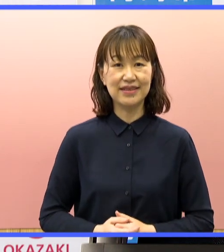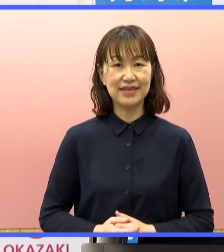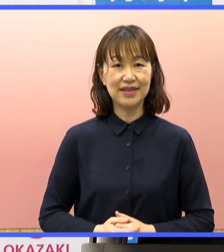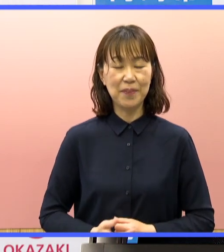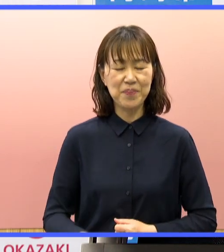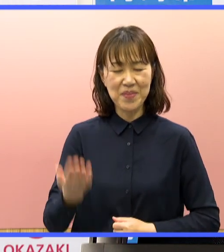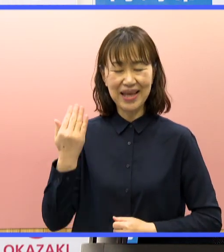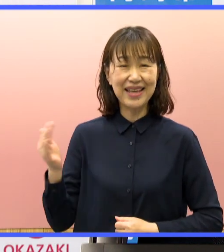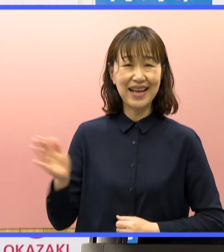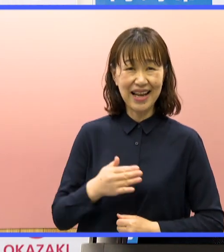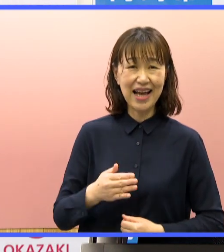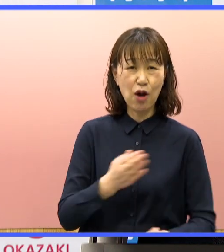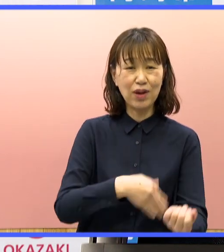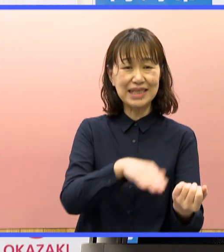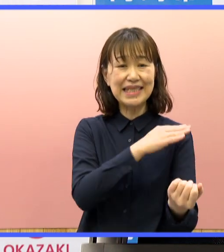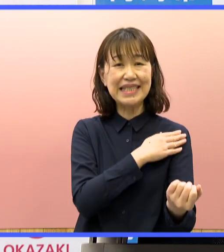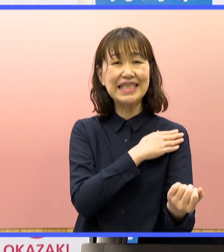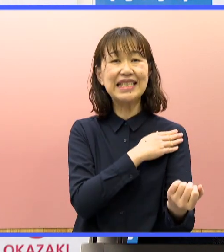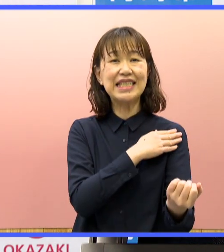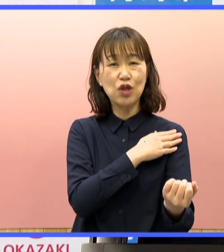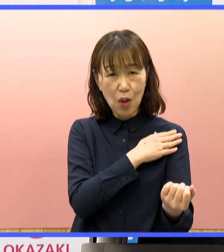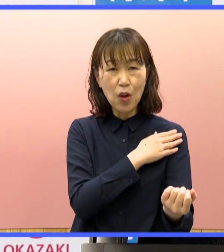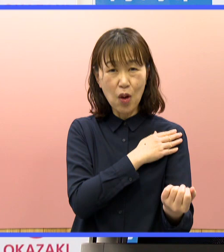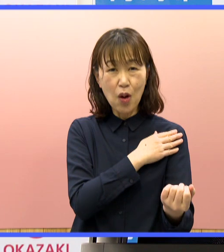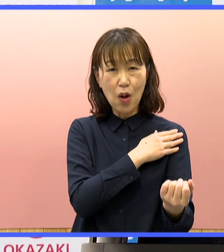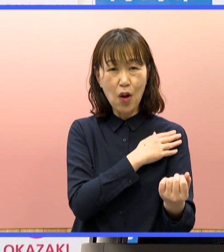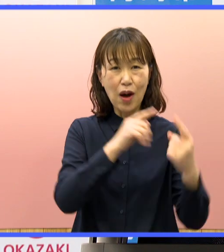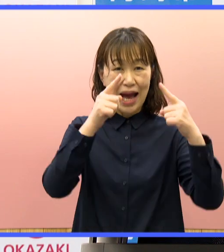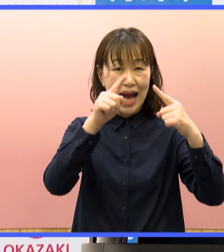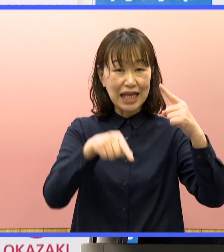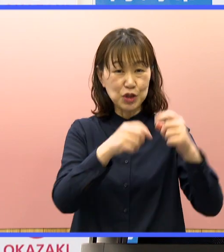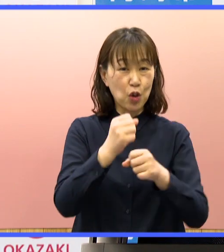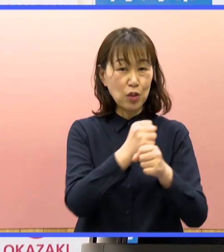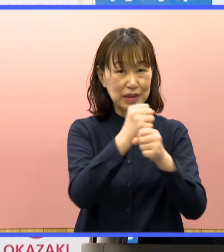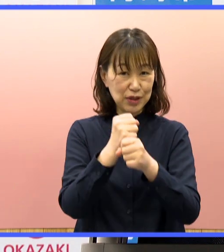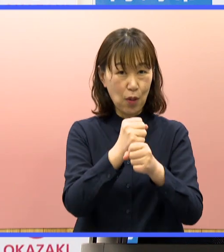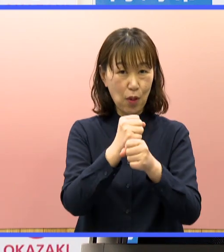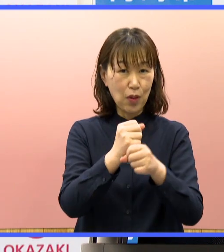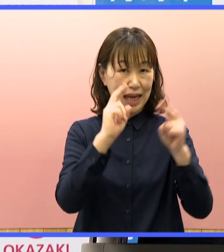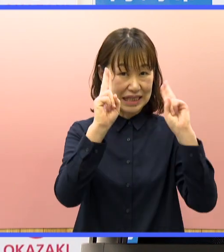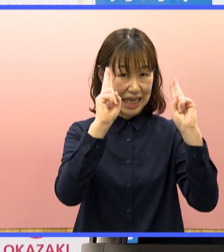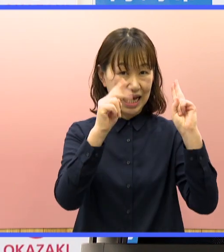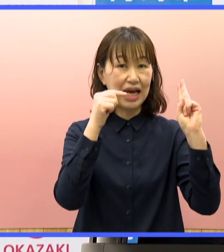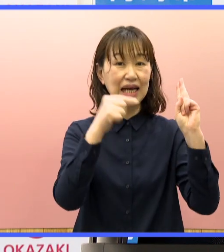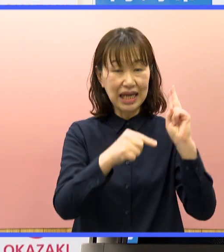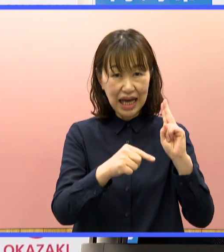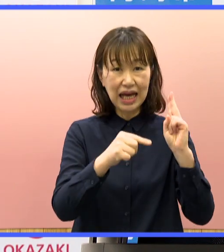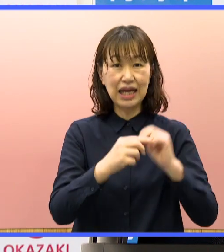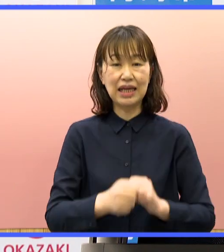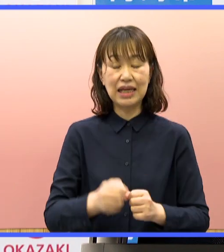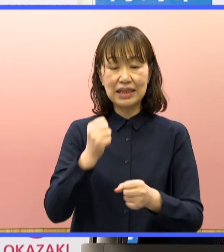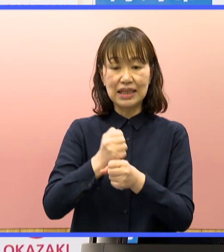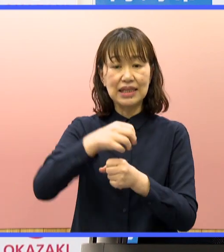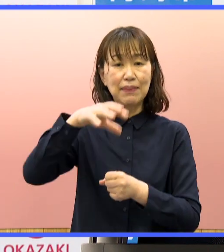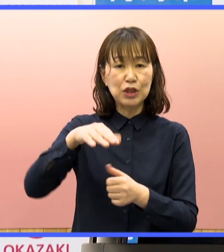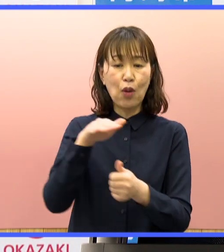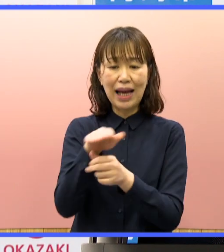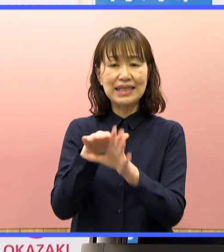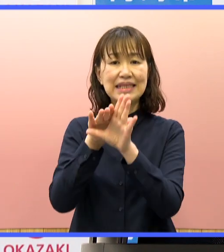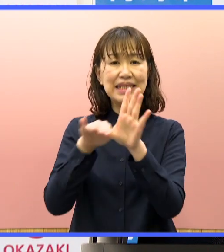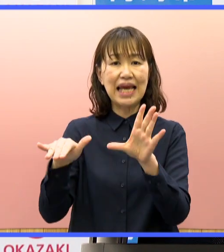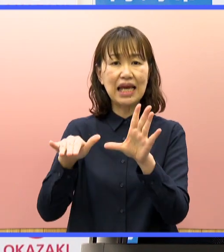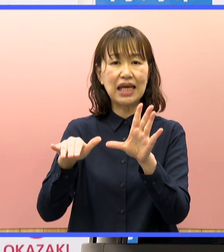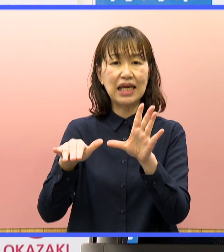かねてから本市の老舗八丁味噌製造業者1社が生産地を愛知県とする現